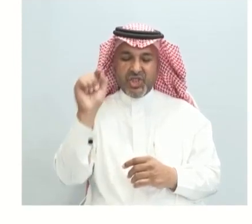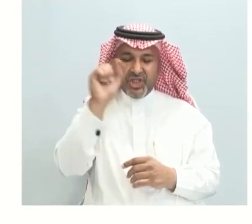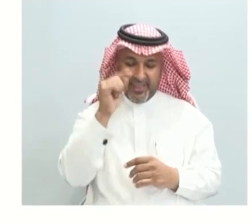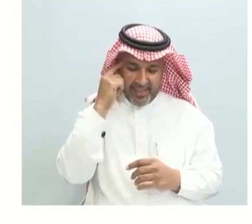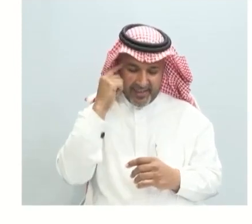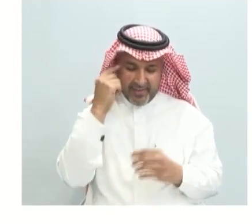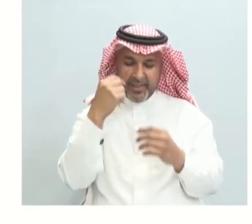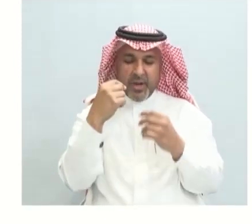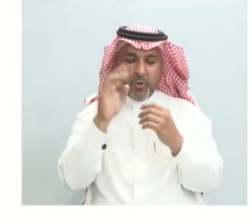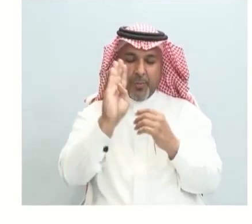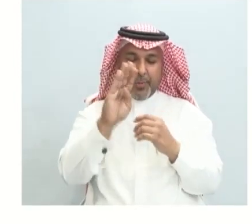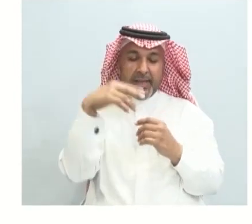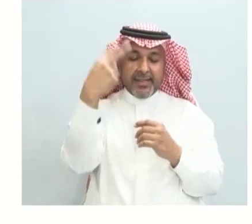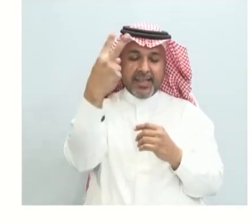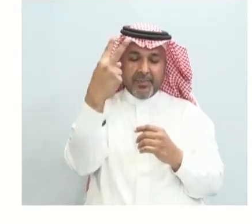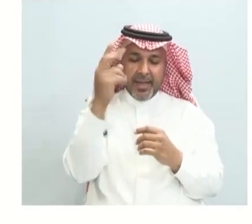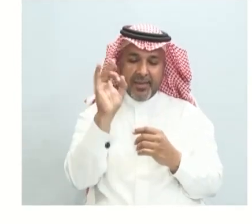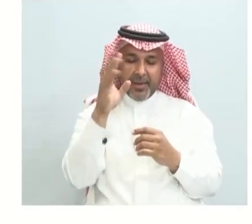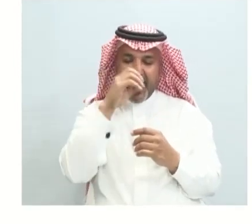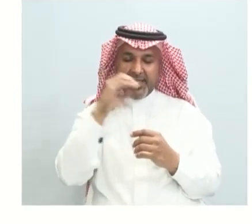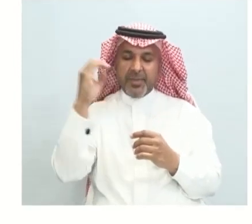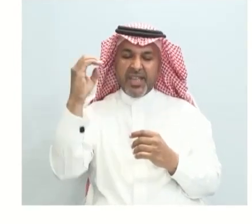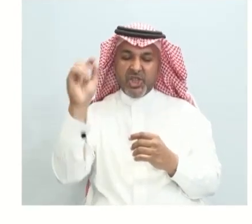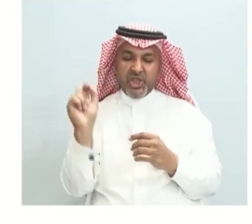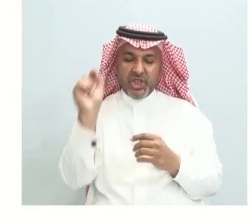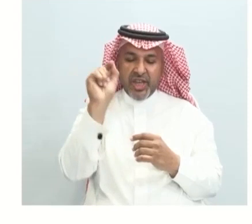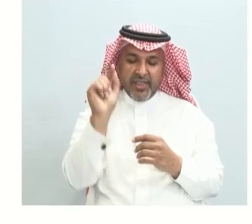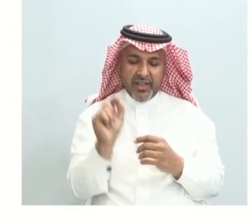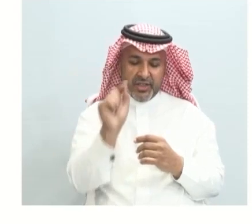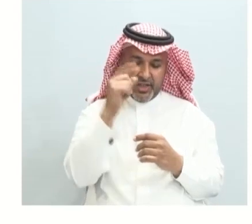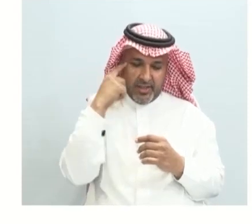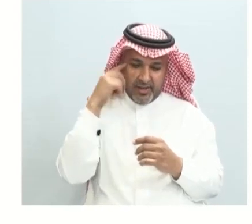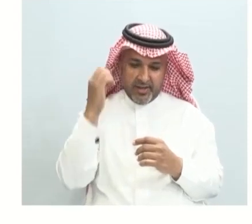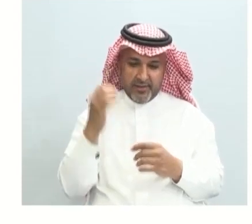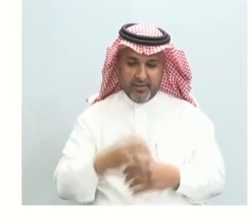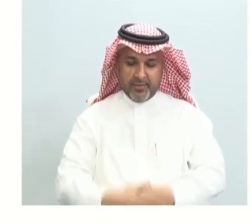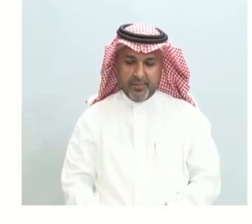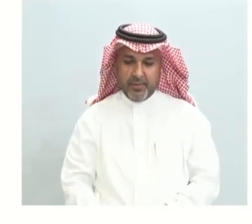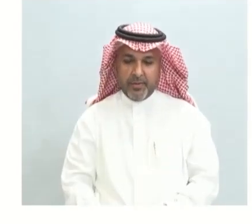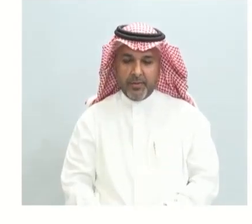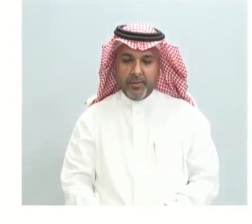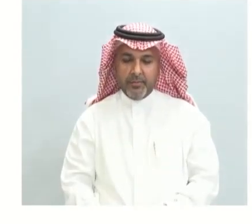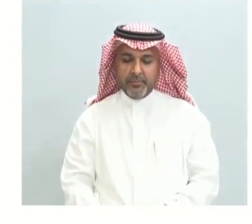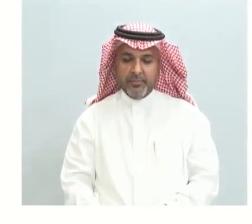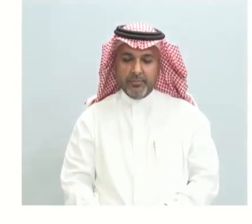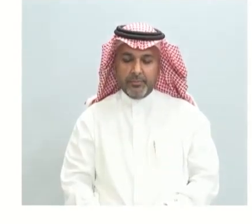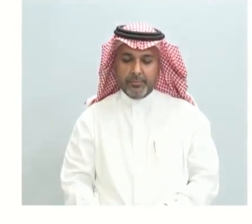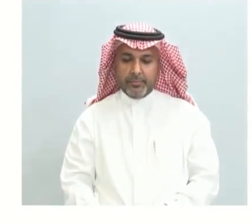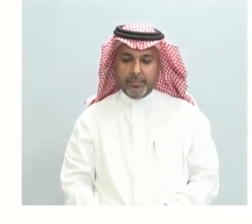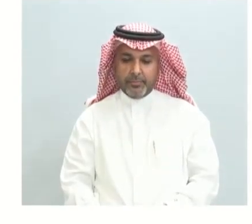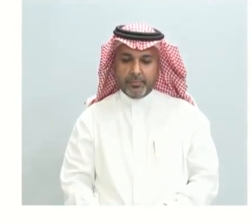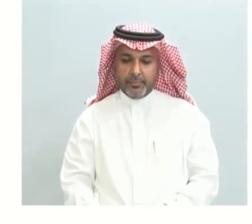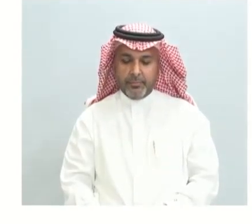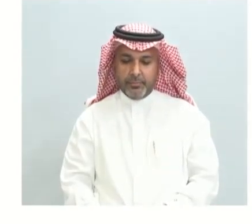اجيب انا البي فبالتالي راح اخذ الان جذر الناتج وبالتالي اقول جذر اللي